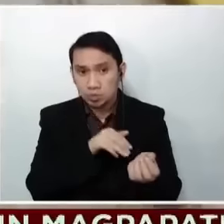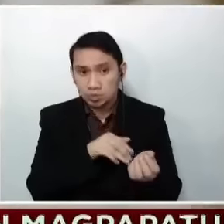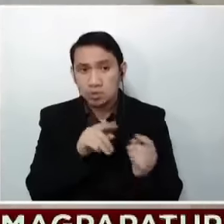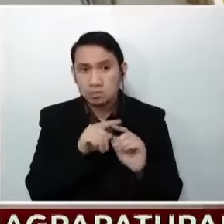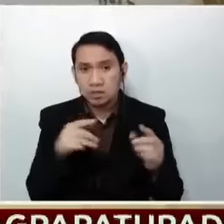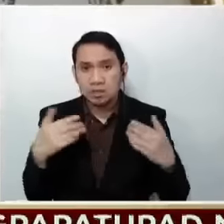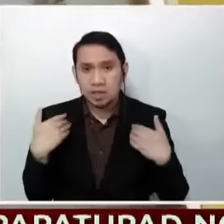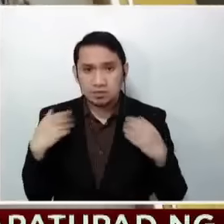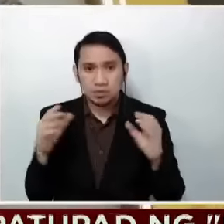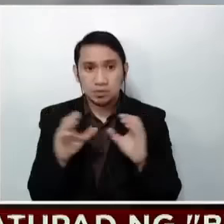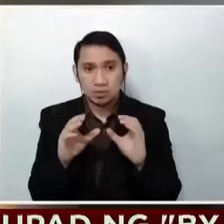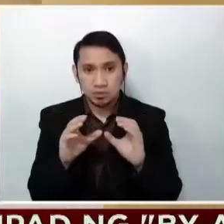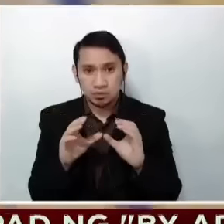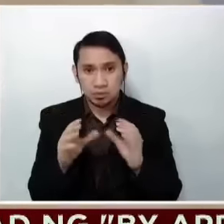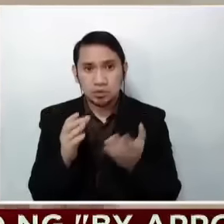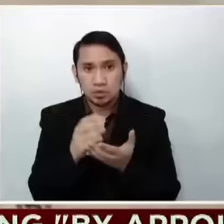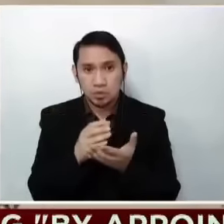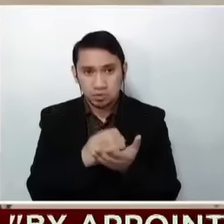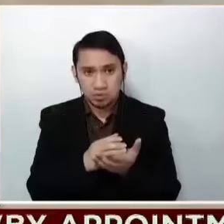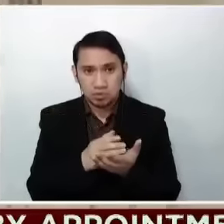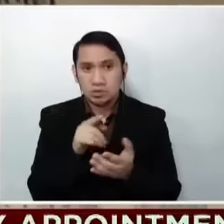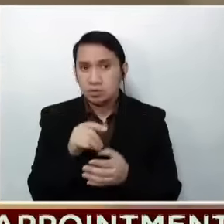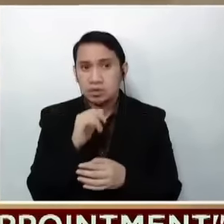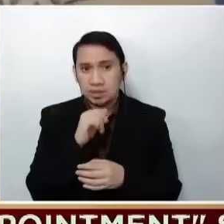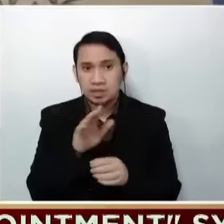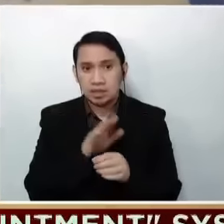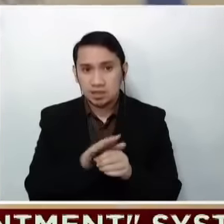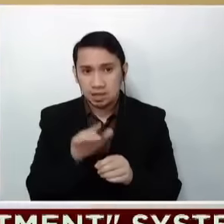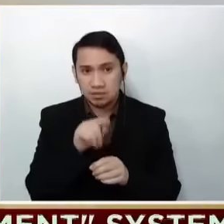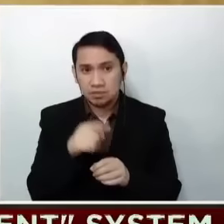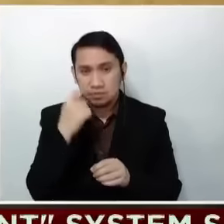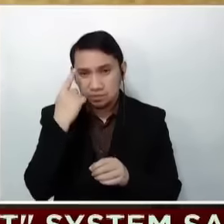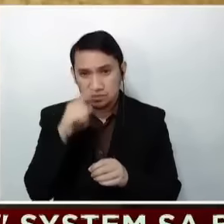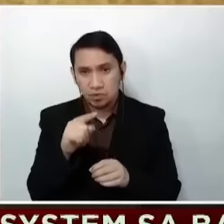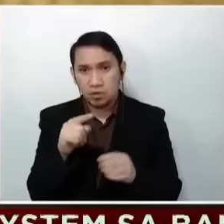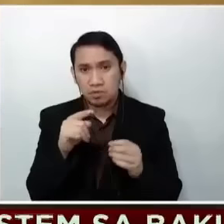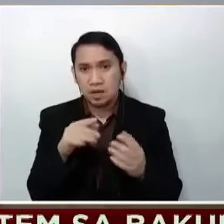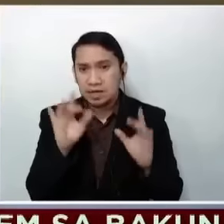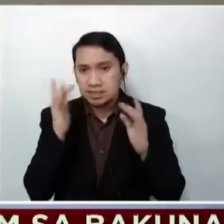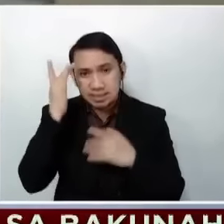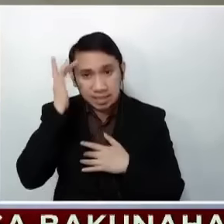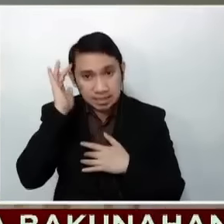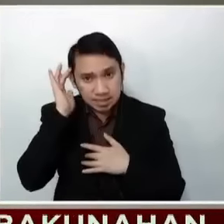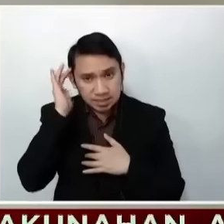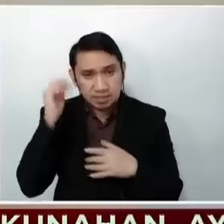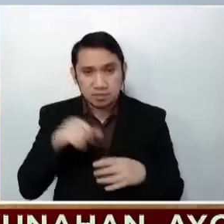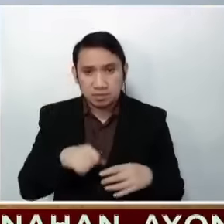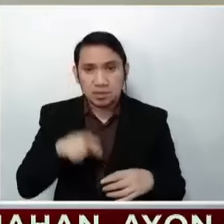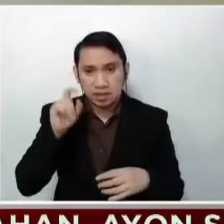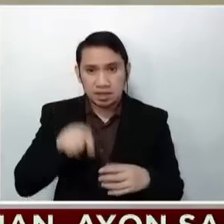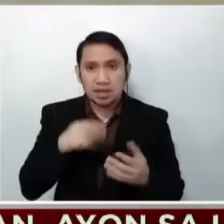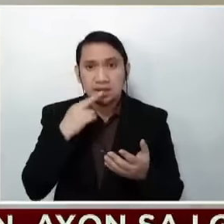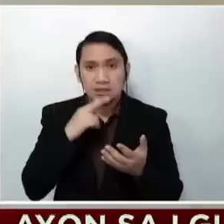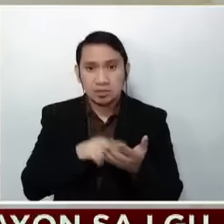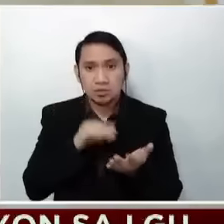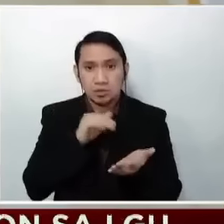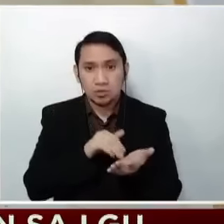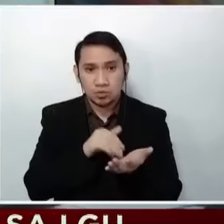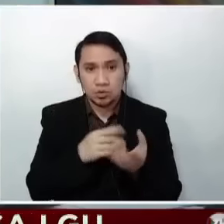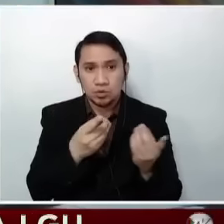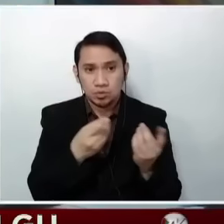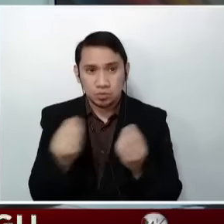certificate courses siyang ipinakita, hindi raw ito sapat para sa mga invasive procedure na kailangan rehistradong doktor ang gumawa. Wala